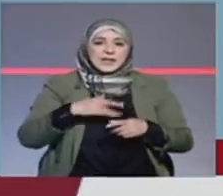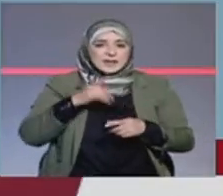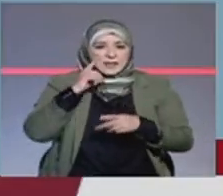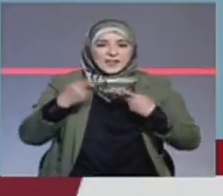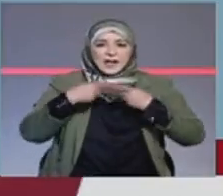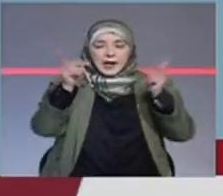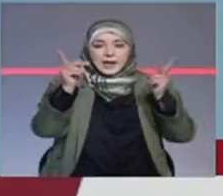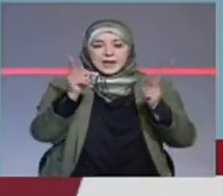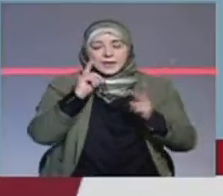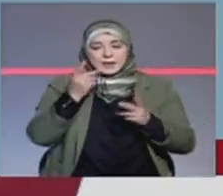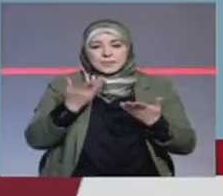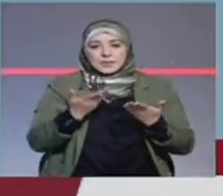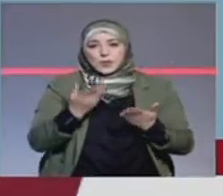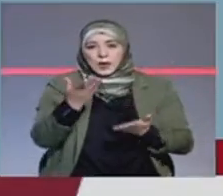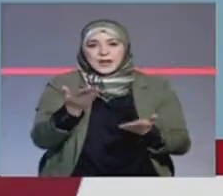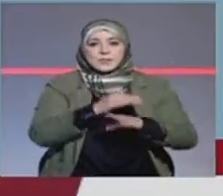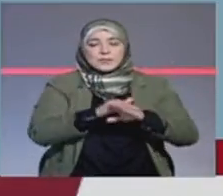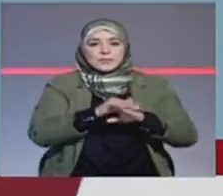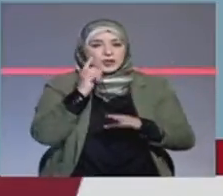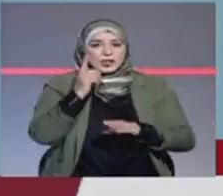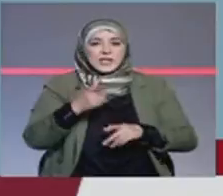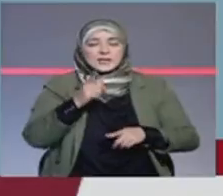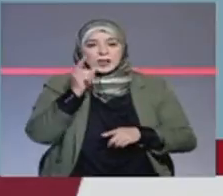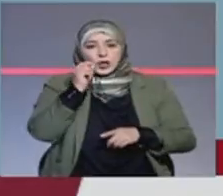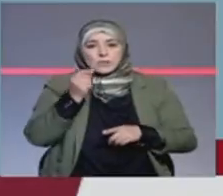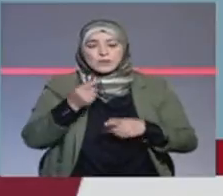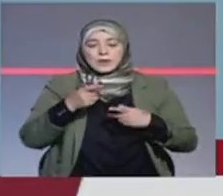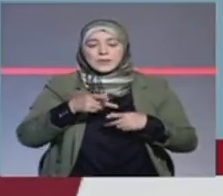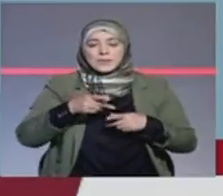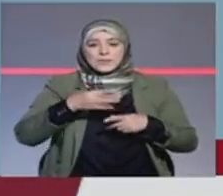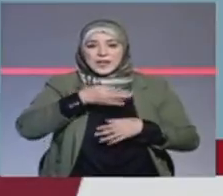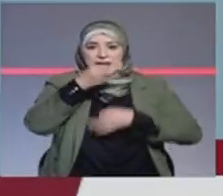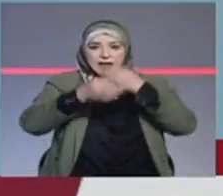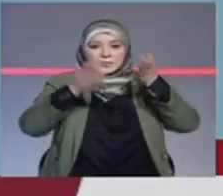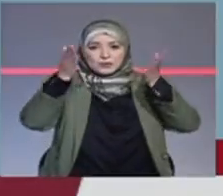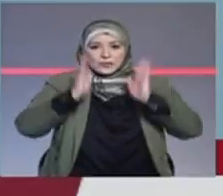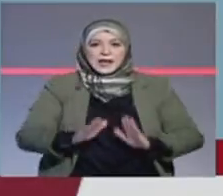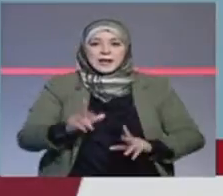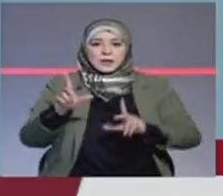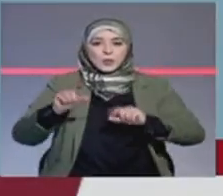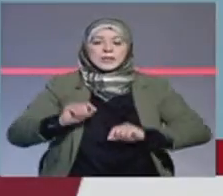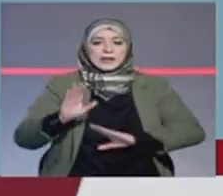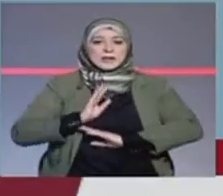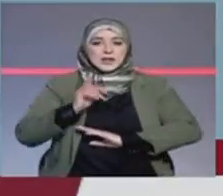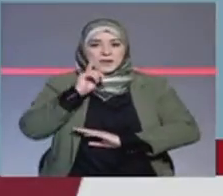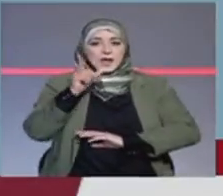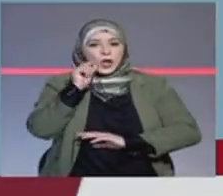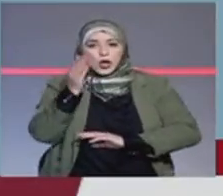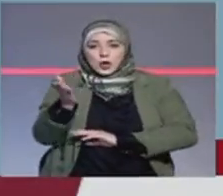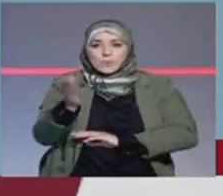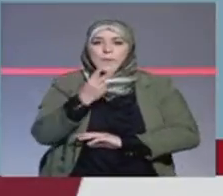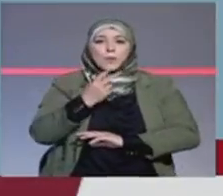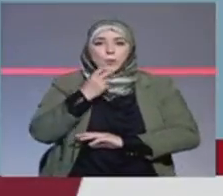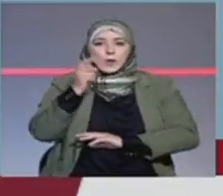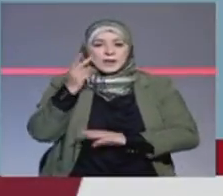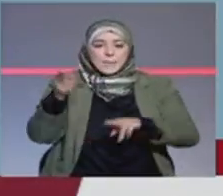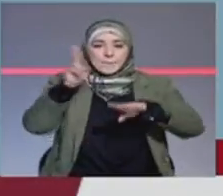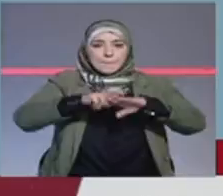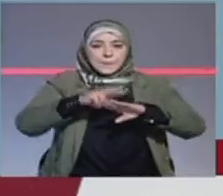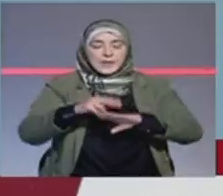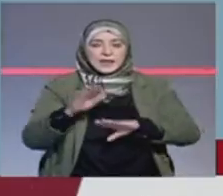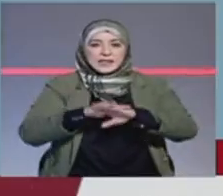إعلامي. ومن جهته ذكر ناطق رسمي باسم وزارة الدفاع الوطني محمد زكري أن المواطن توفي عشية اليوم